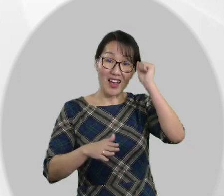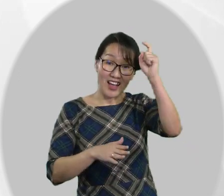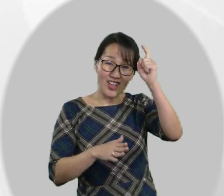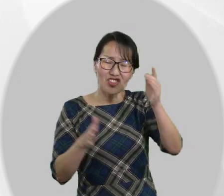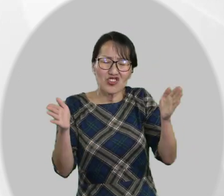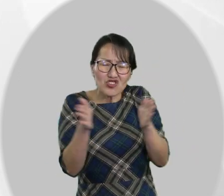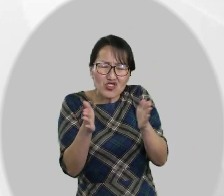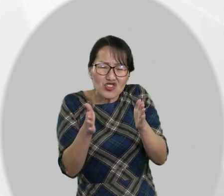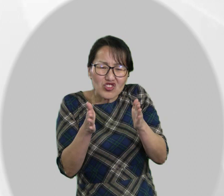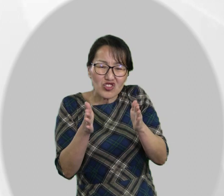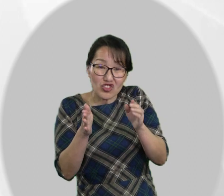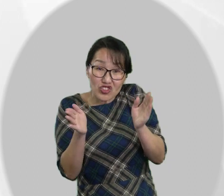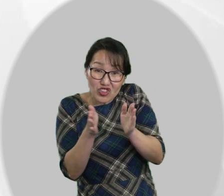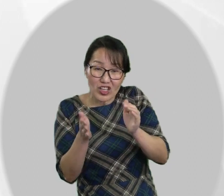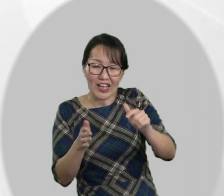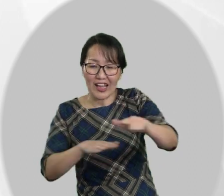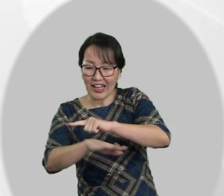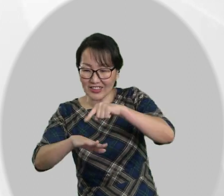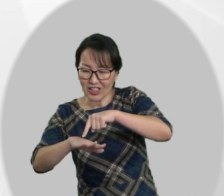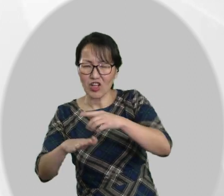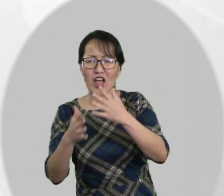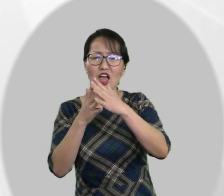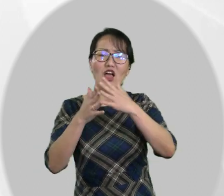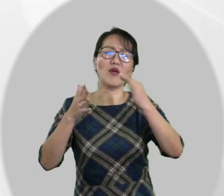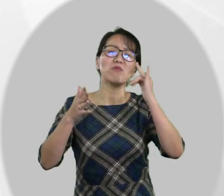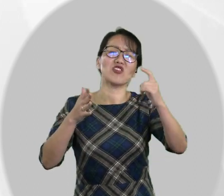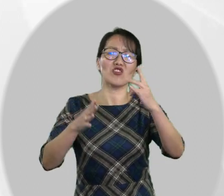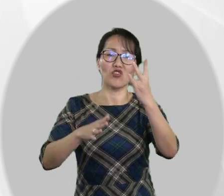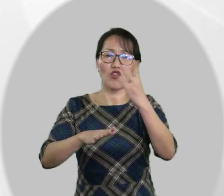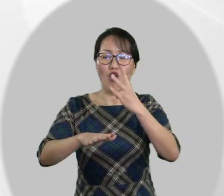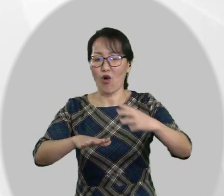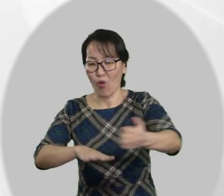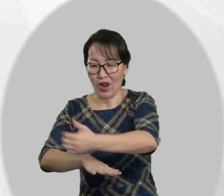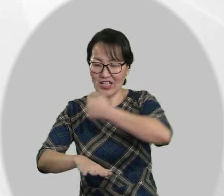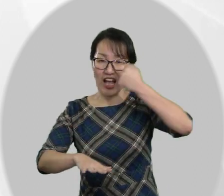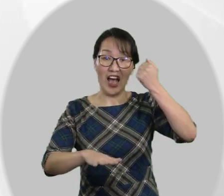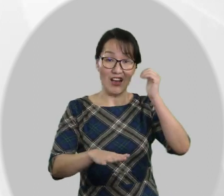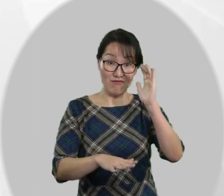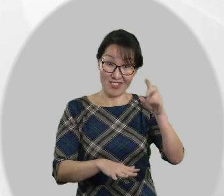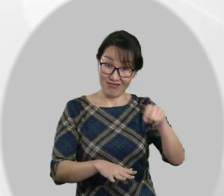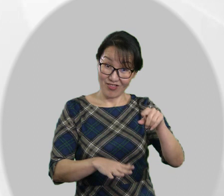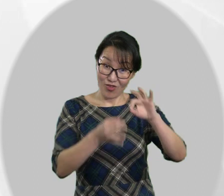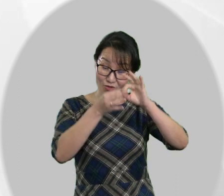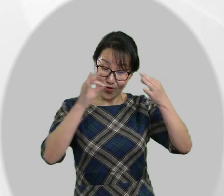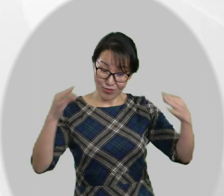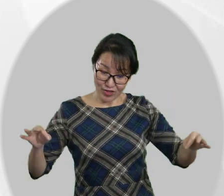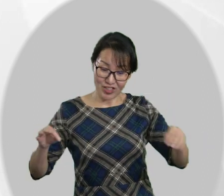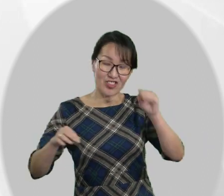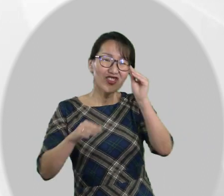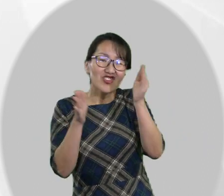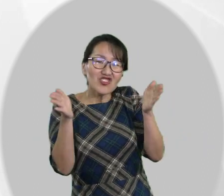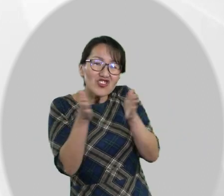гэдэг өгүүлбэр нь. Эний тодруулсан үг буюу доогор нь зурсан үг маань жижигхэн гэдэг үг байна. За